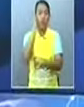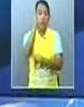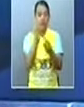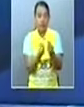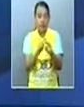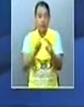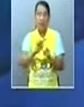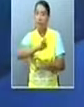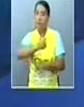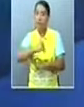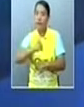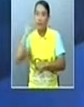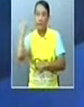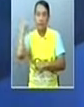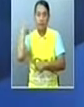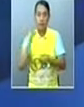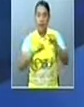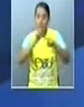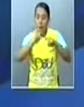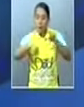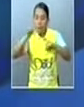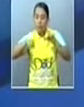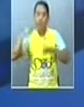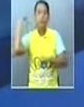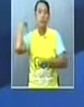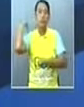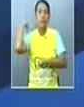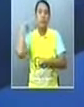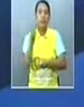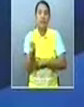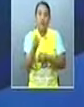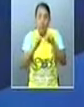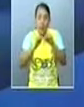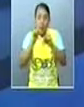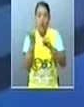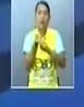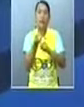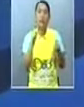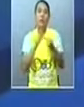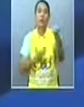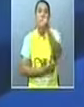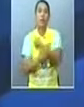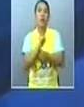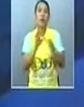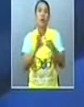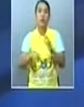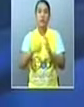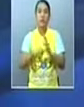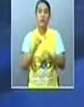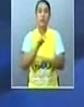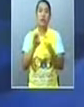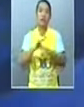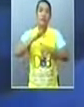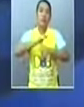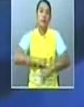แกว่งตัวแบบไซด์เวย์นะคะโอกาสปรับตัวขึ้นแรงๆนั้นค่อนข้างจะน้อยค่ะเนื่องจากว่ามีโอกาสในเรื่องของปัจจัยกดดันนะคะ